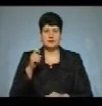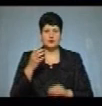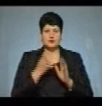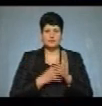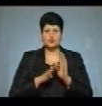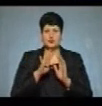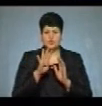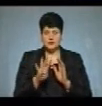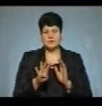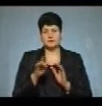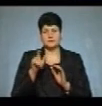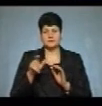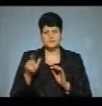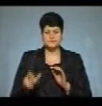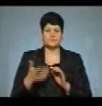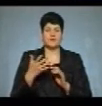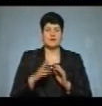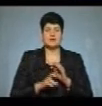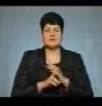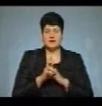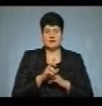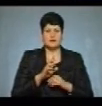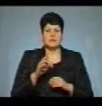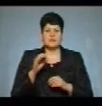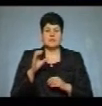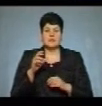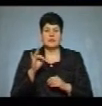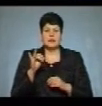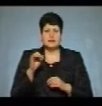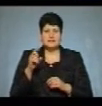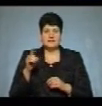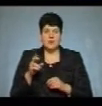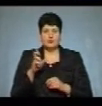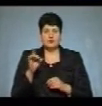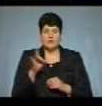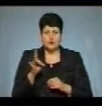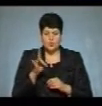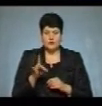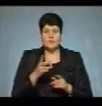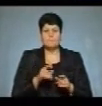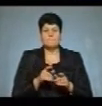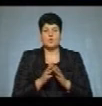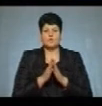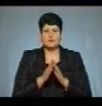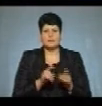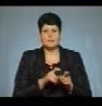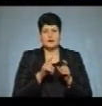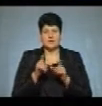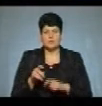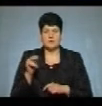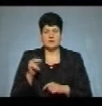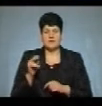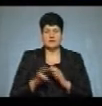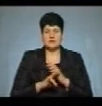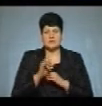194 парафіяни церкви Різдва Пресвятої Богородиці села Стінка Бучицького району проголосували за перехід цього храму до Православної